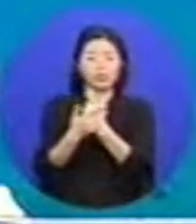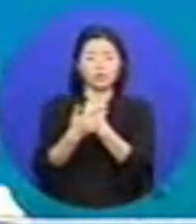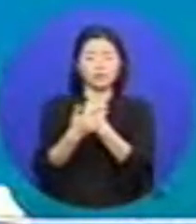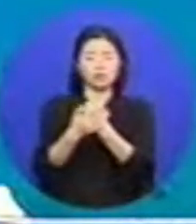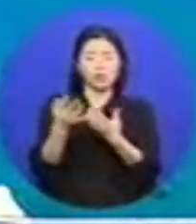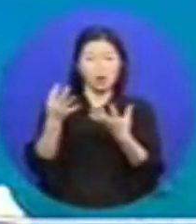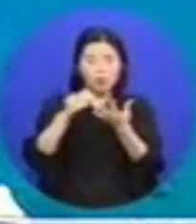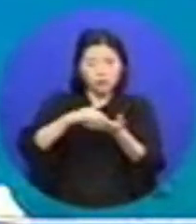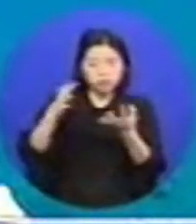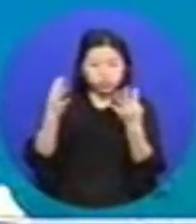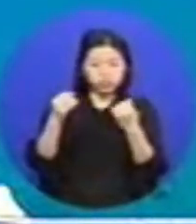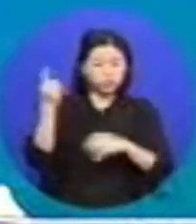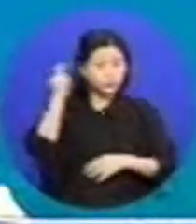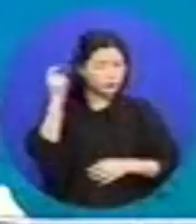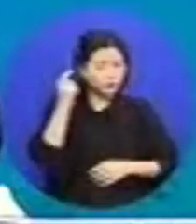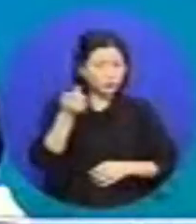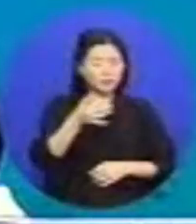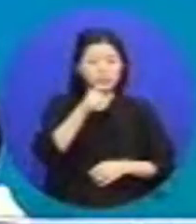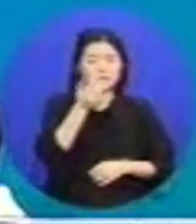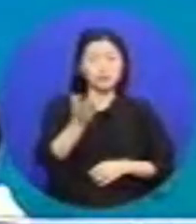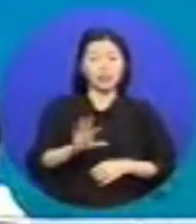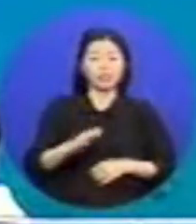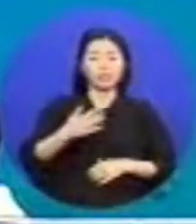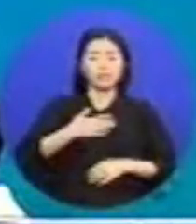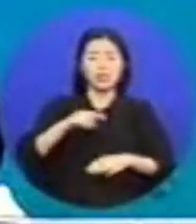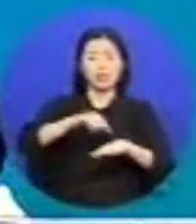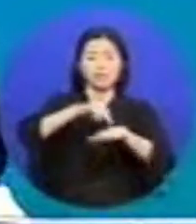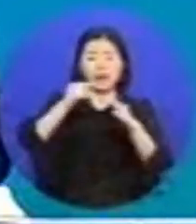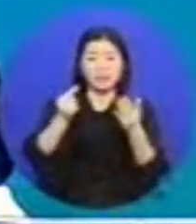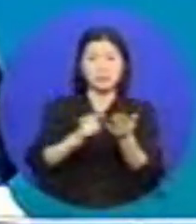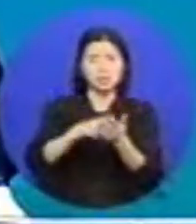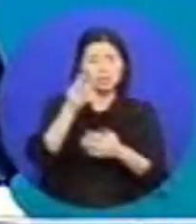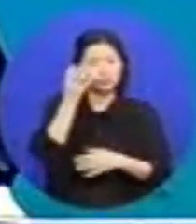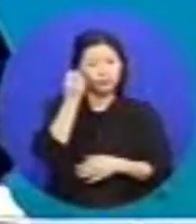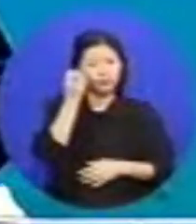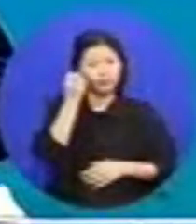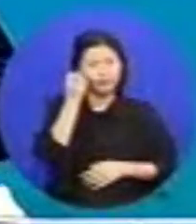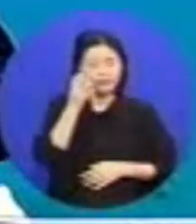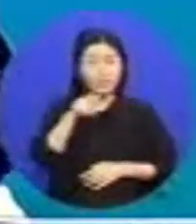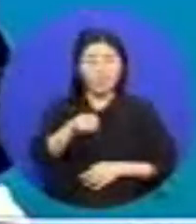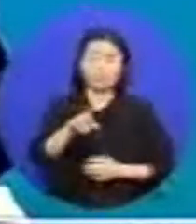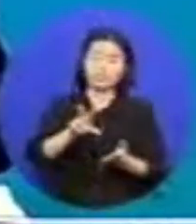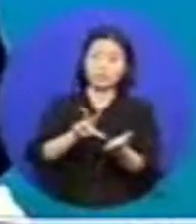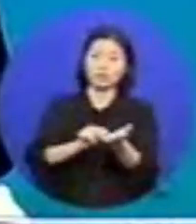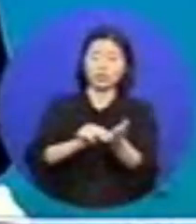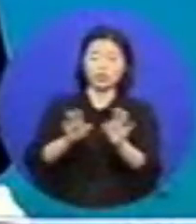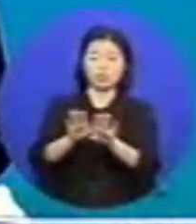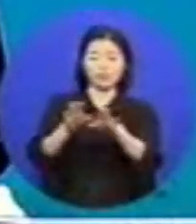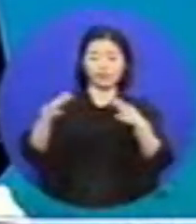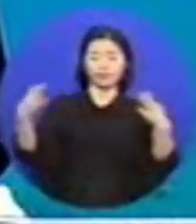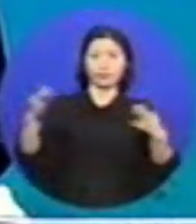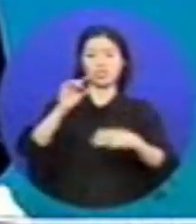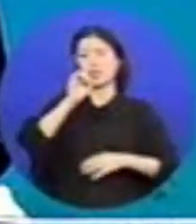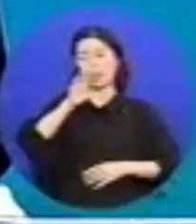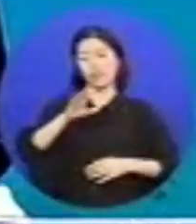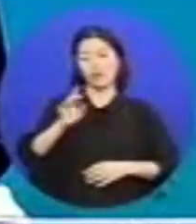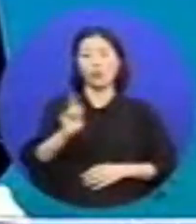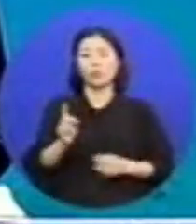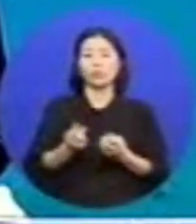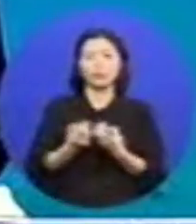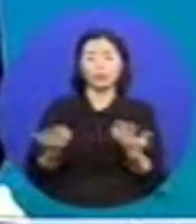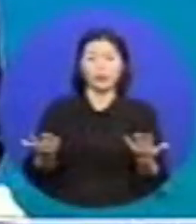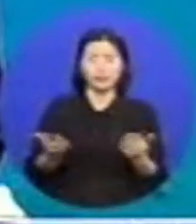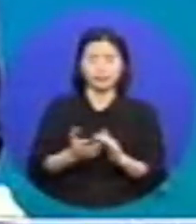없이 들어도 내 마음이 이상하게 그 문제에 대해서 열려지지 않는데 어떡하냐 말입니다.